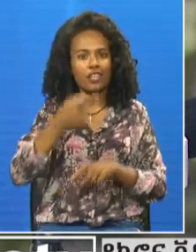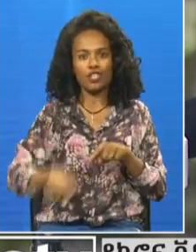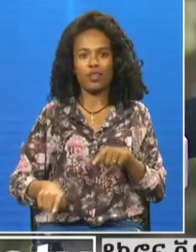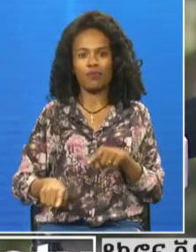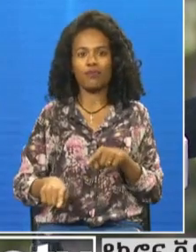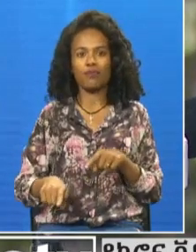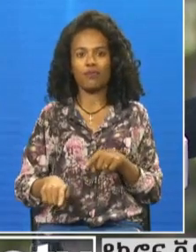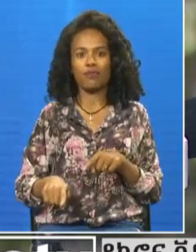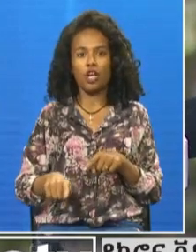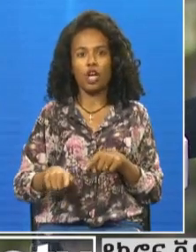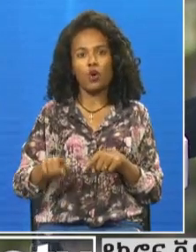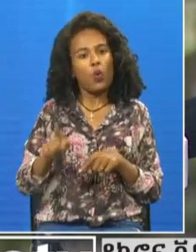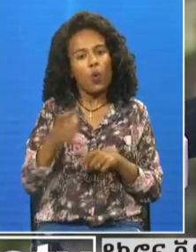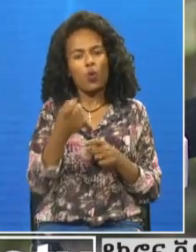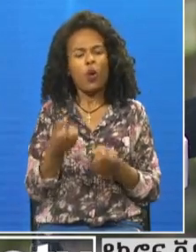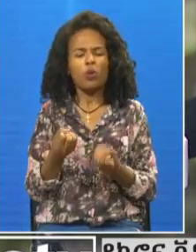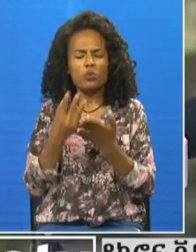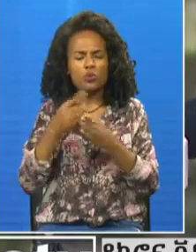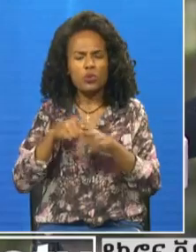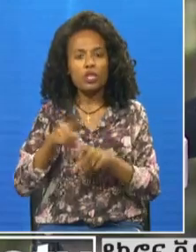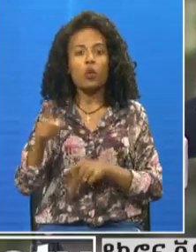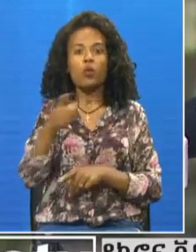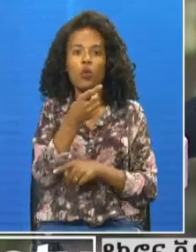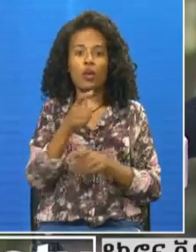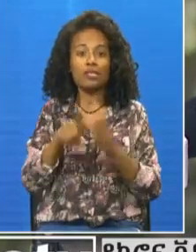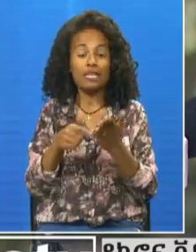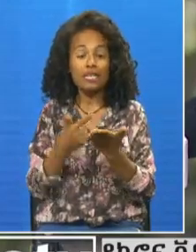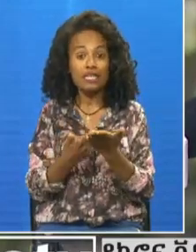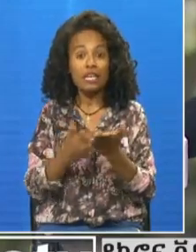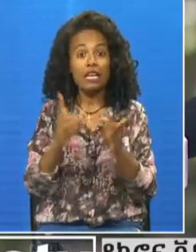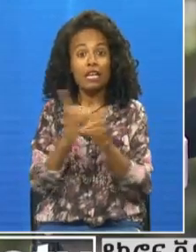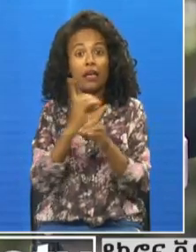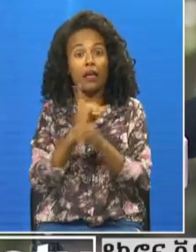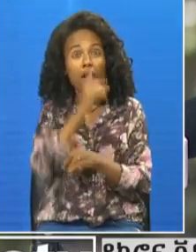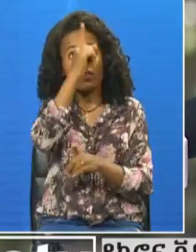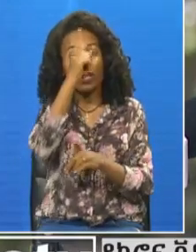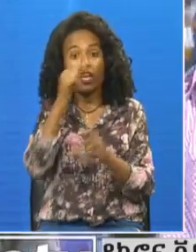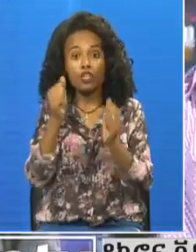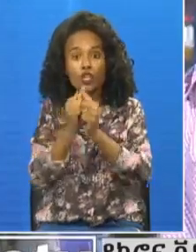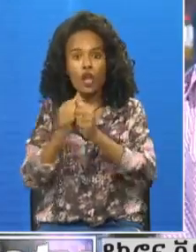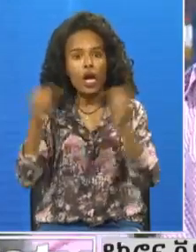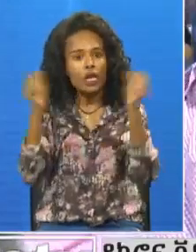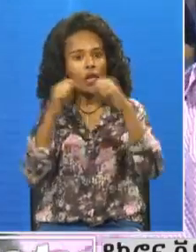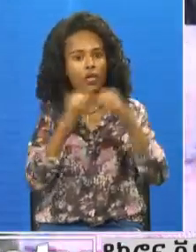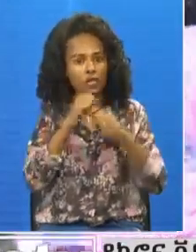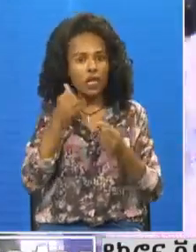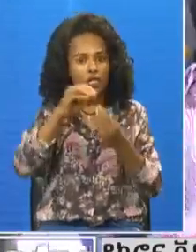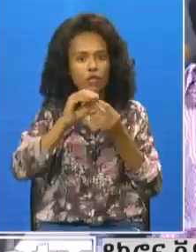እንዲያስተናግዱ። ይሄ እኮ የሚያሳየው በመንግስት ደረጃ ስጋቱና ፍርሃቱ እንዳለ ነው።